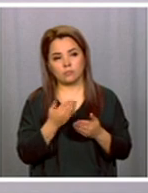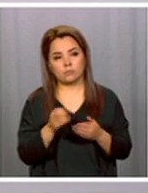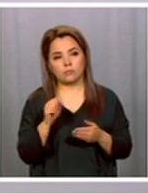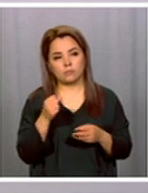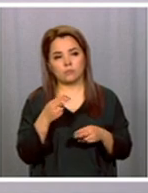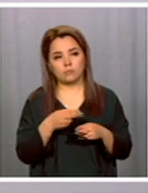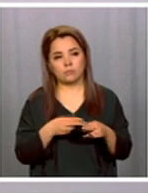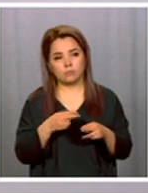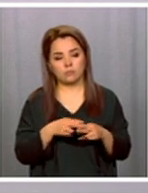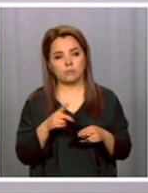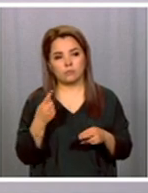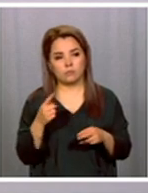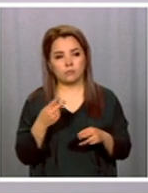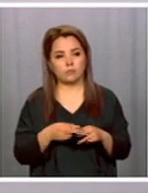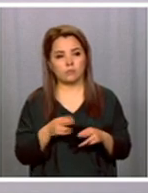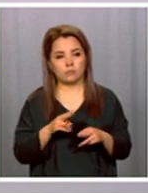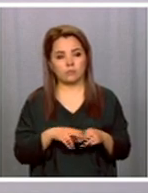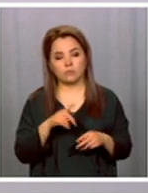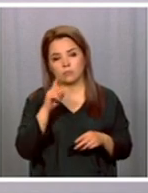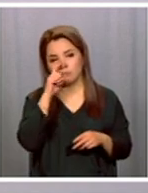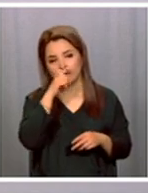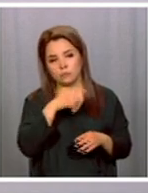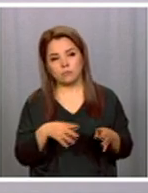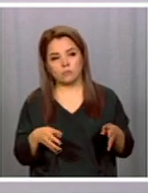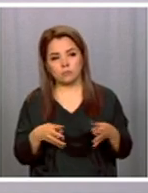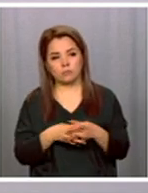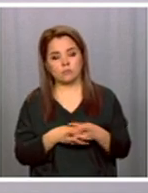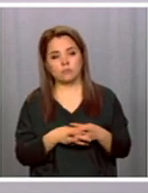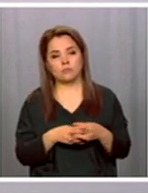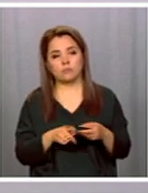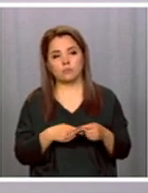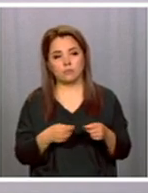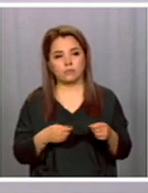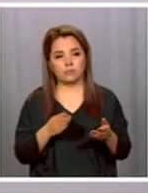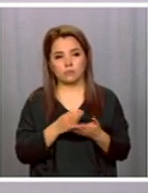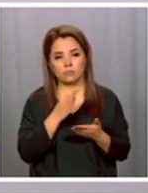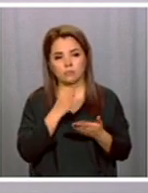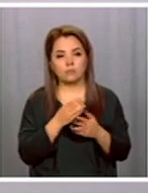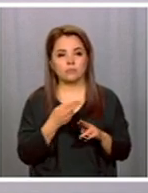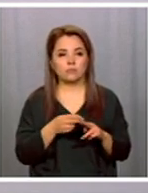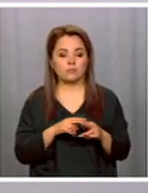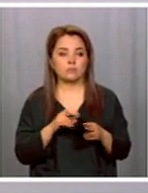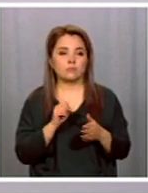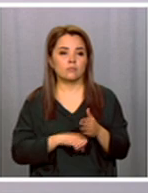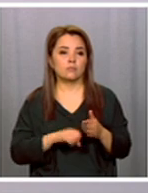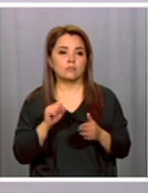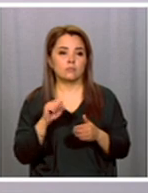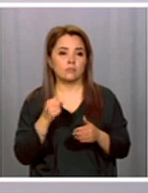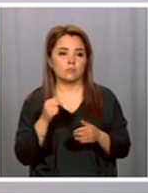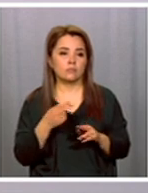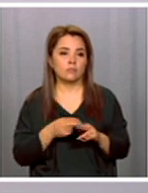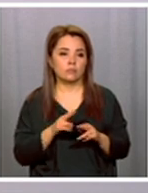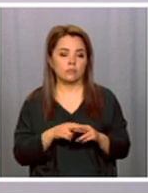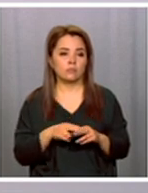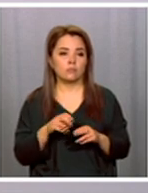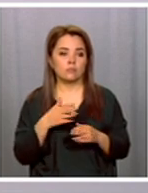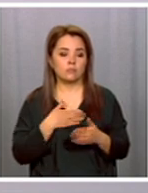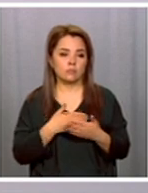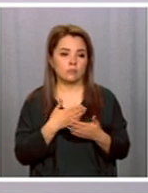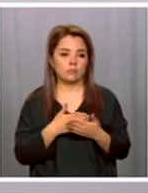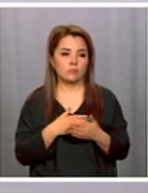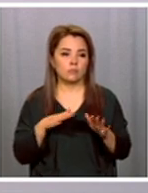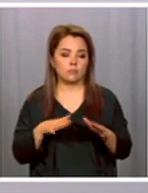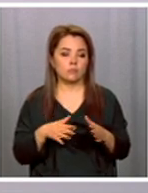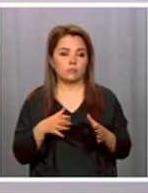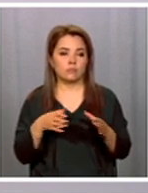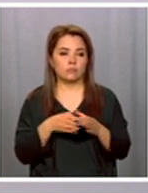алюминий неліктен қышқылдармен баяу әрекеттесуде. Себебі алюминийдің сыртын оксидтік қабат қаптайды.